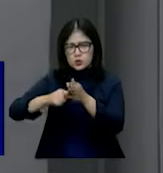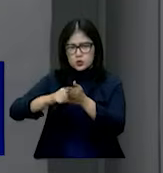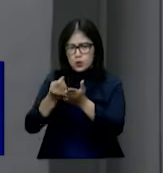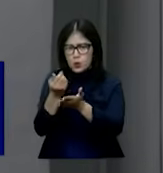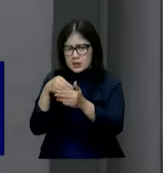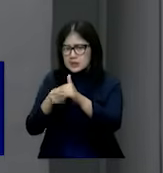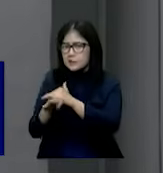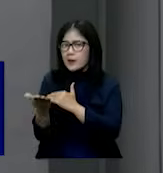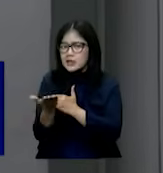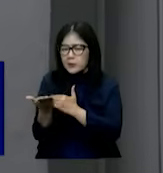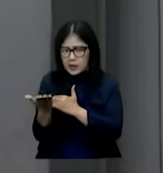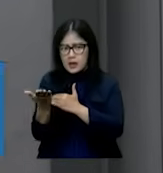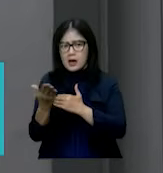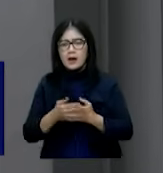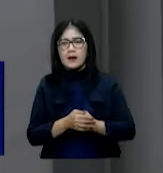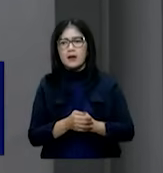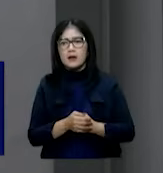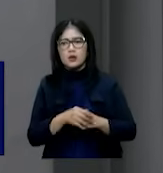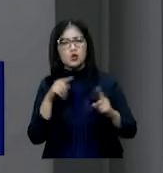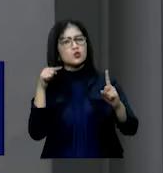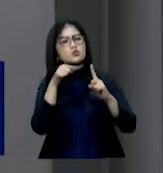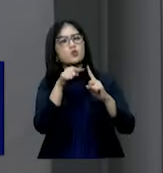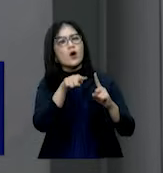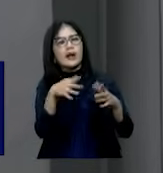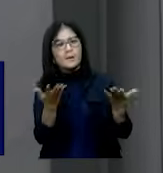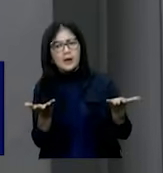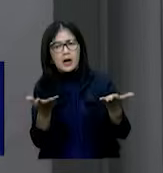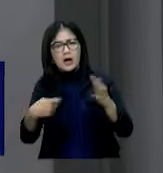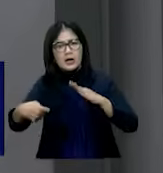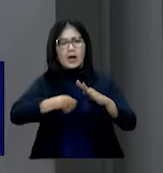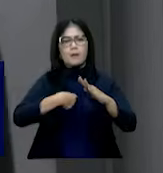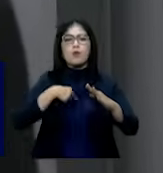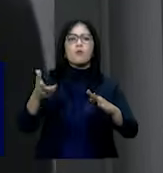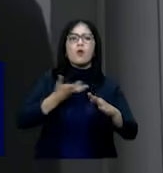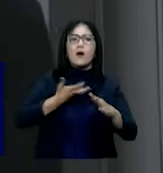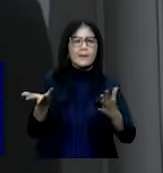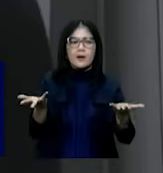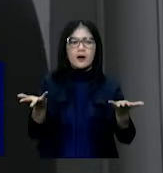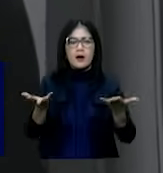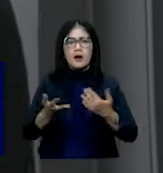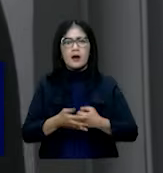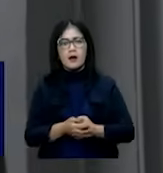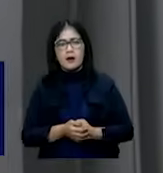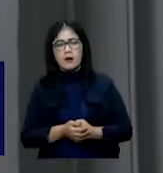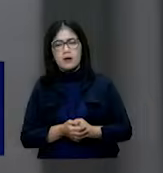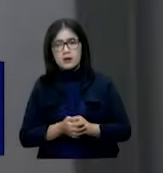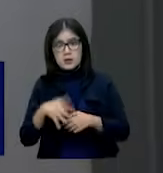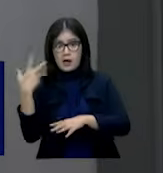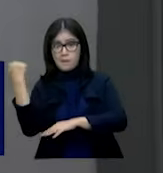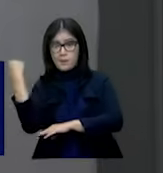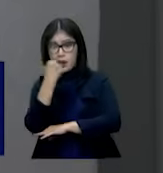Tujuannya nodongin ke karyawan minimarket ini? Ngapain, Mang? Buat ini bang,